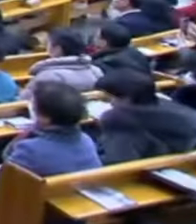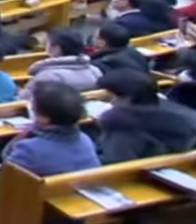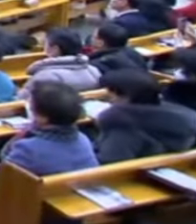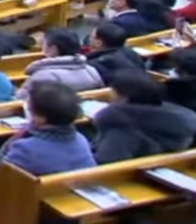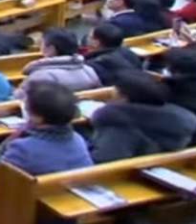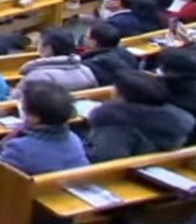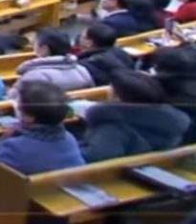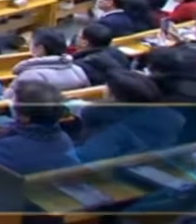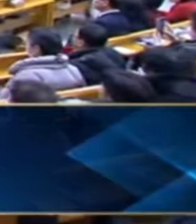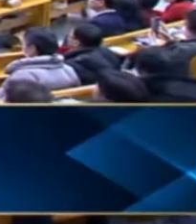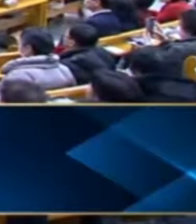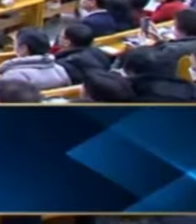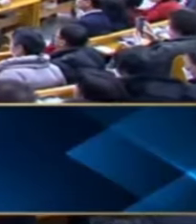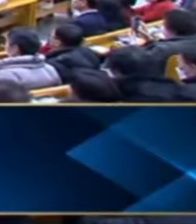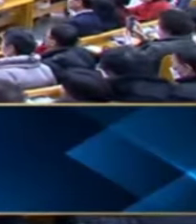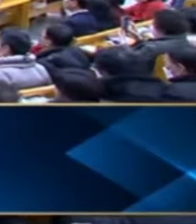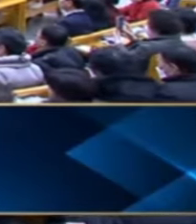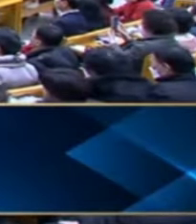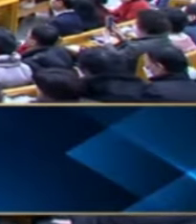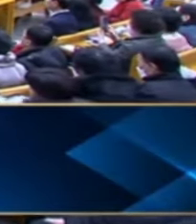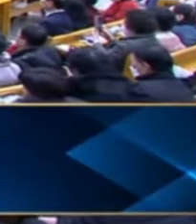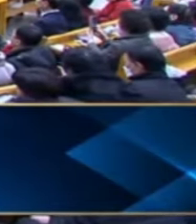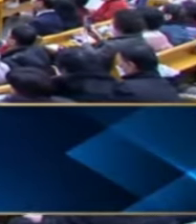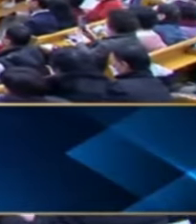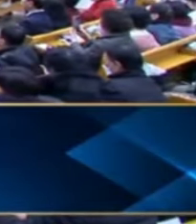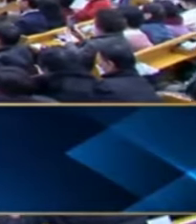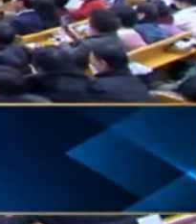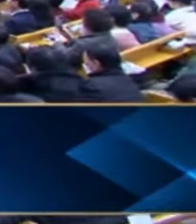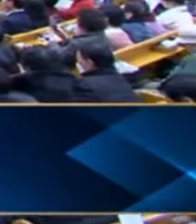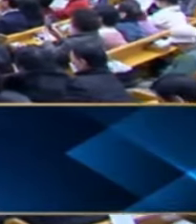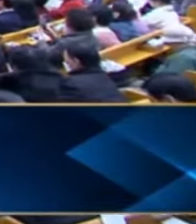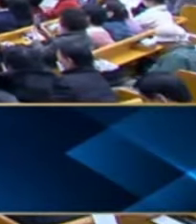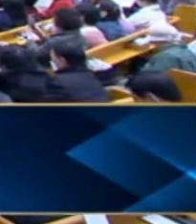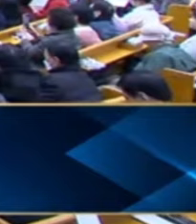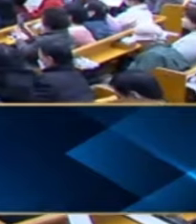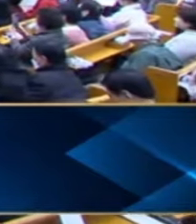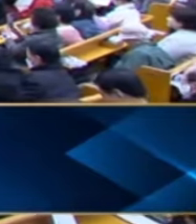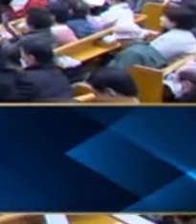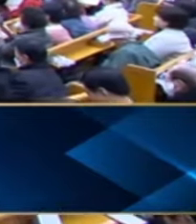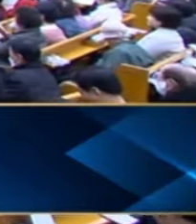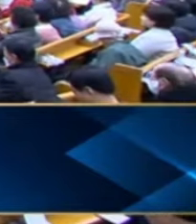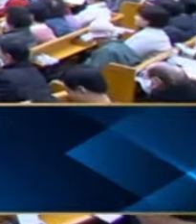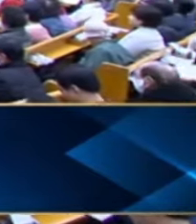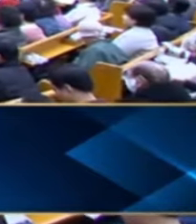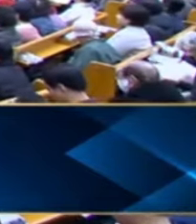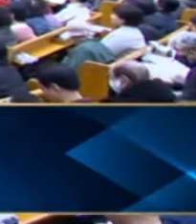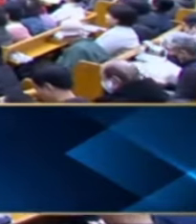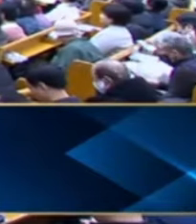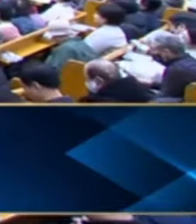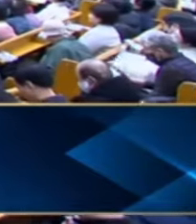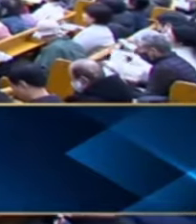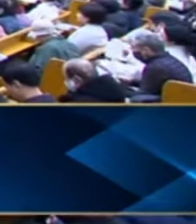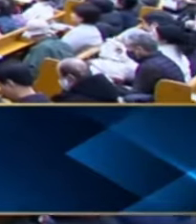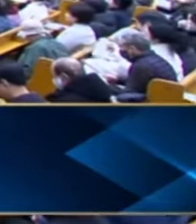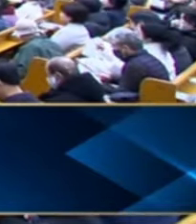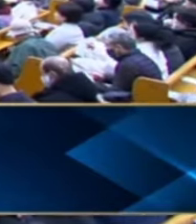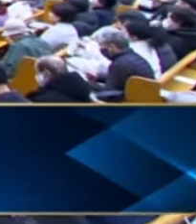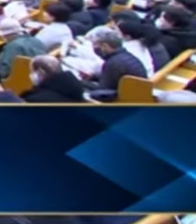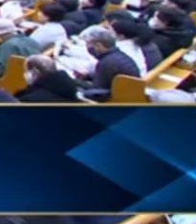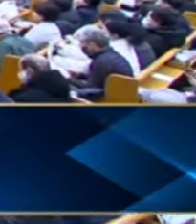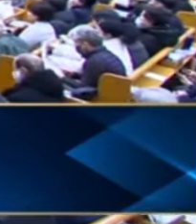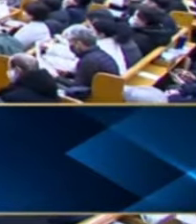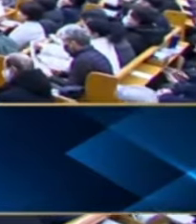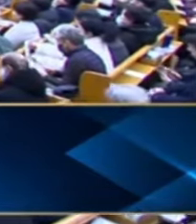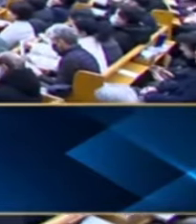오늘 신명기 1장 3절로 33절 말씀 가지고 우리보다 먼저 가시는 하나님이 어떤 제목으로 함께 말씀의